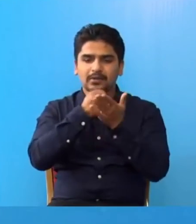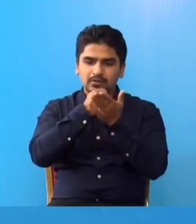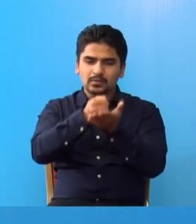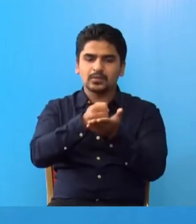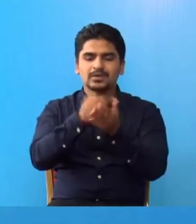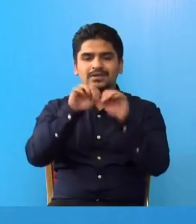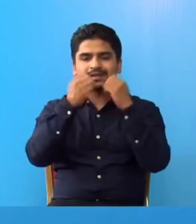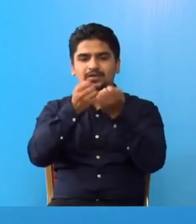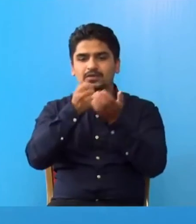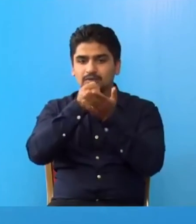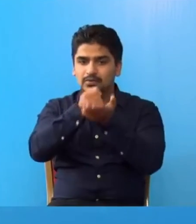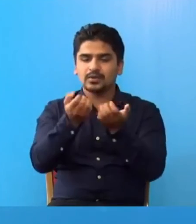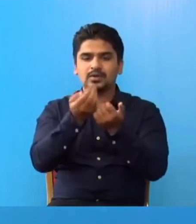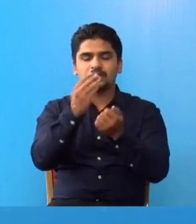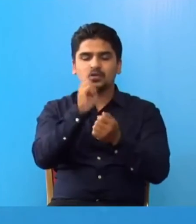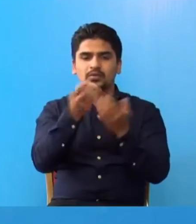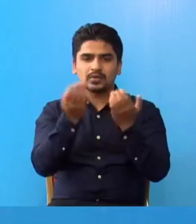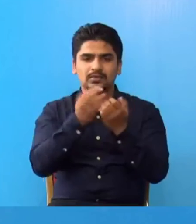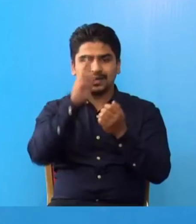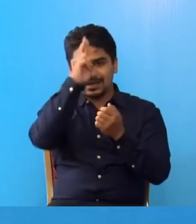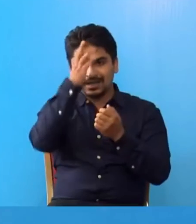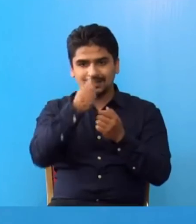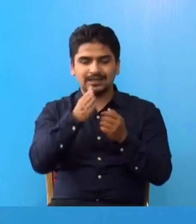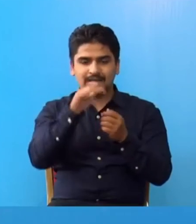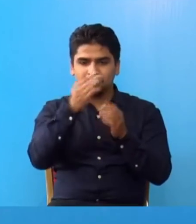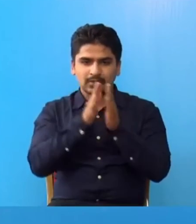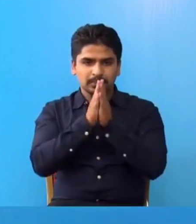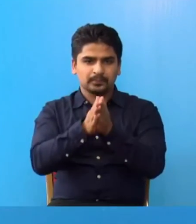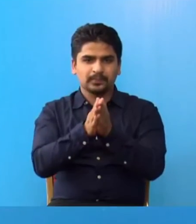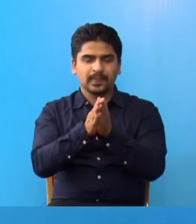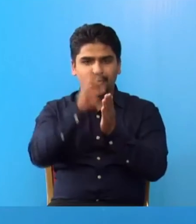सामाजिक सपोर्ट, डिये र होंचा, त्यों करों, राज जेले में रिक्वेस्ट करचू,